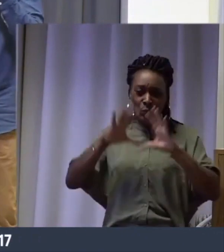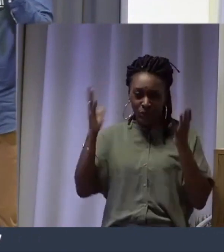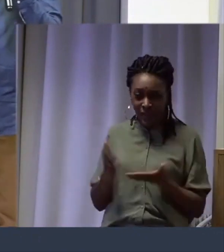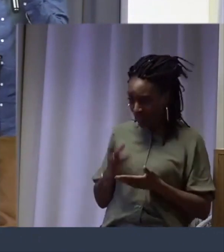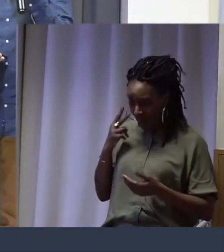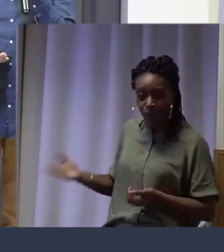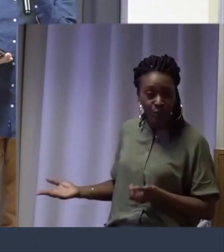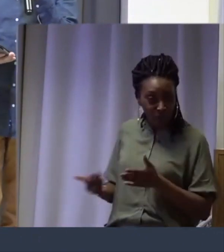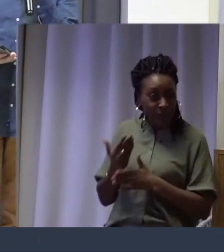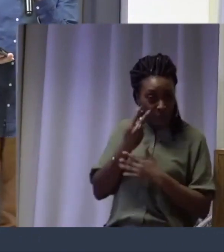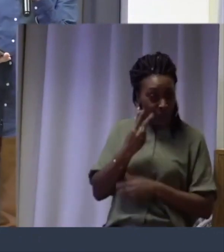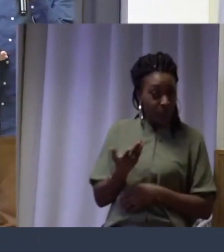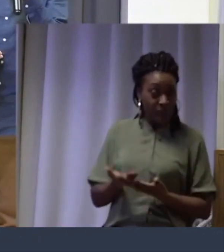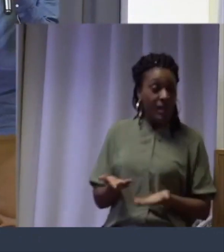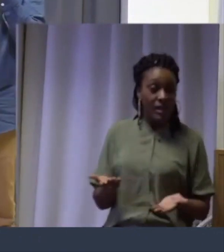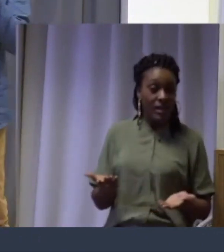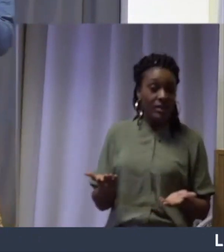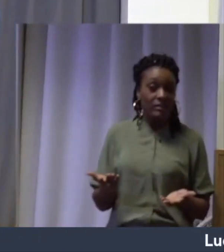visionné.